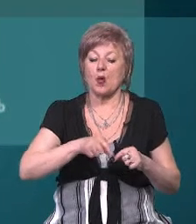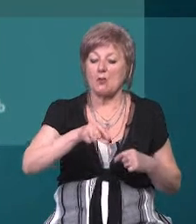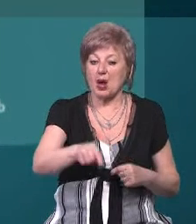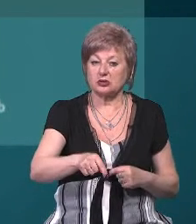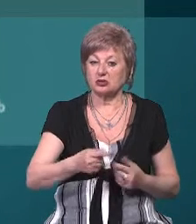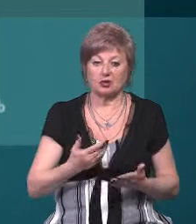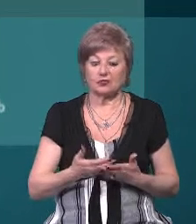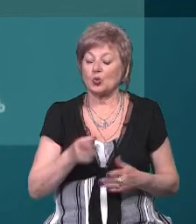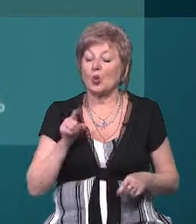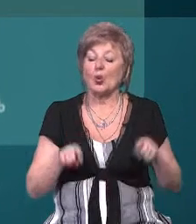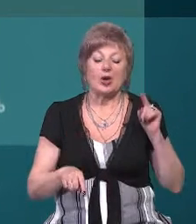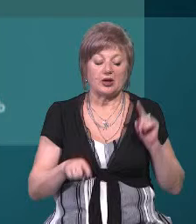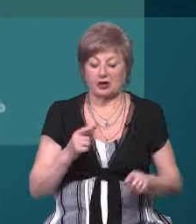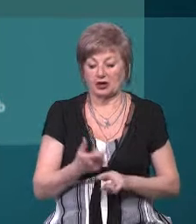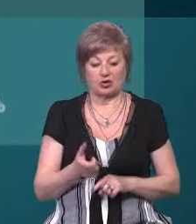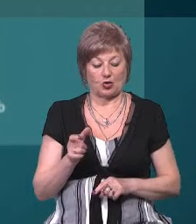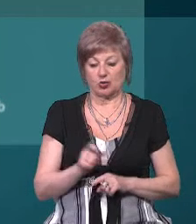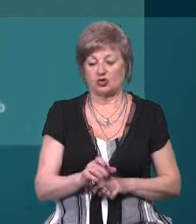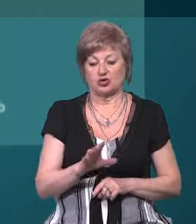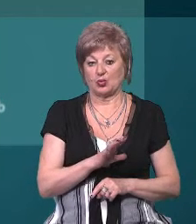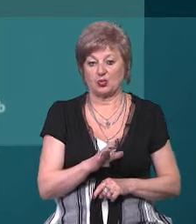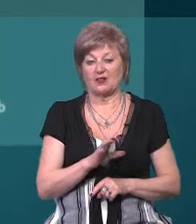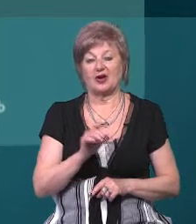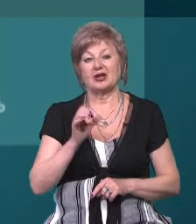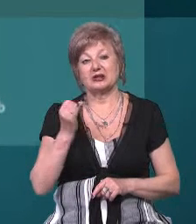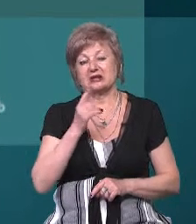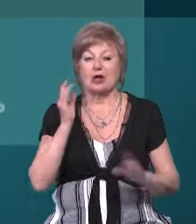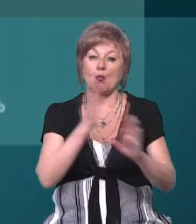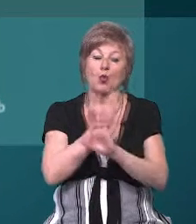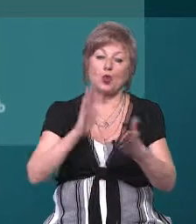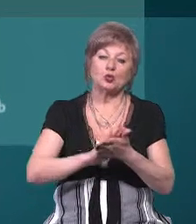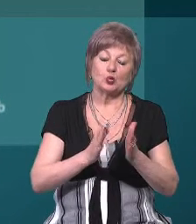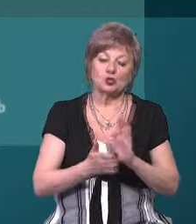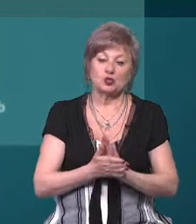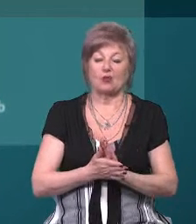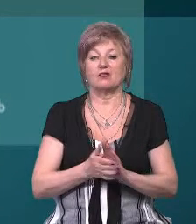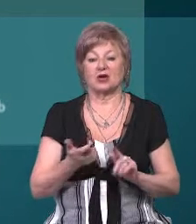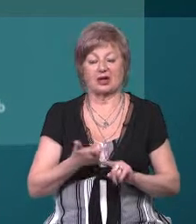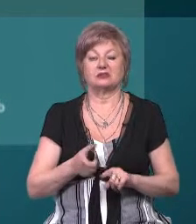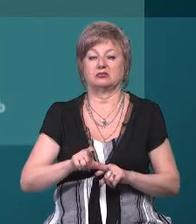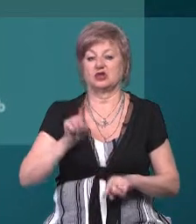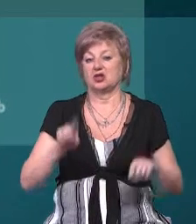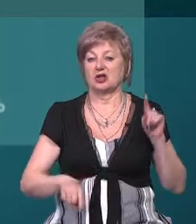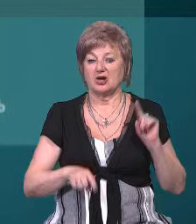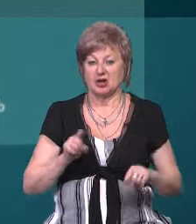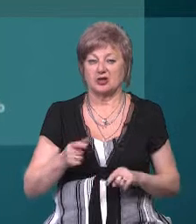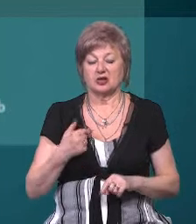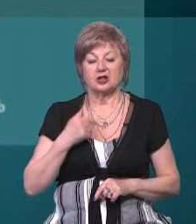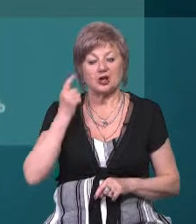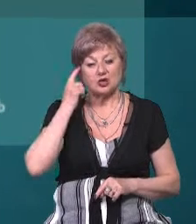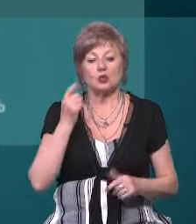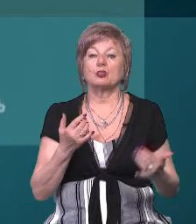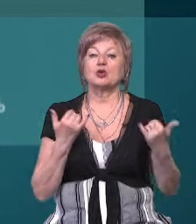дуже рідко і за певних погодних умов, особливо влітку. Я гадаю, що сьогодні є